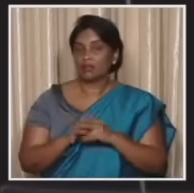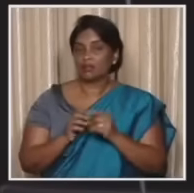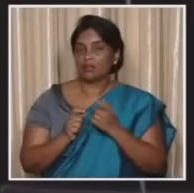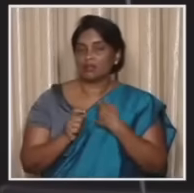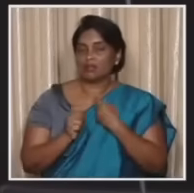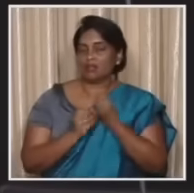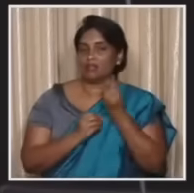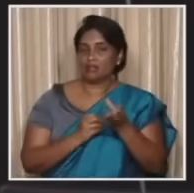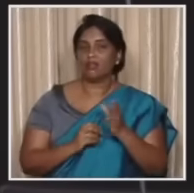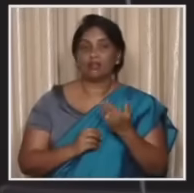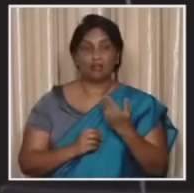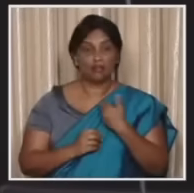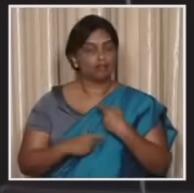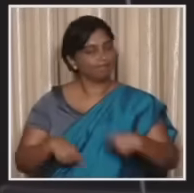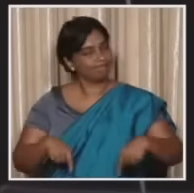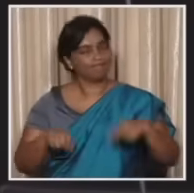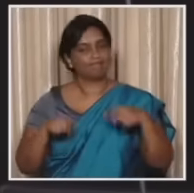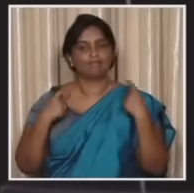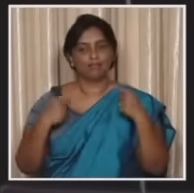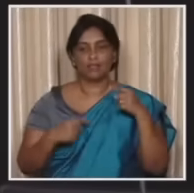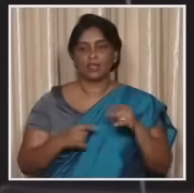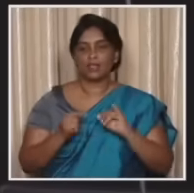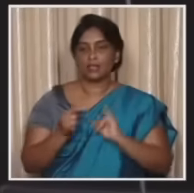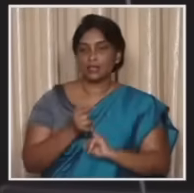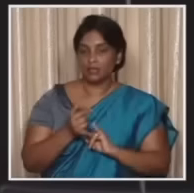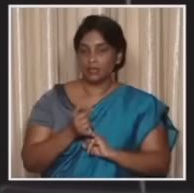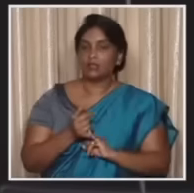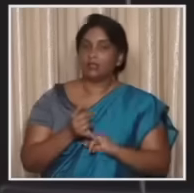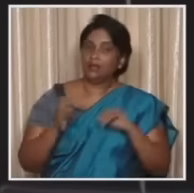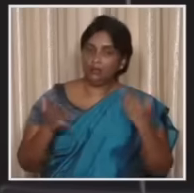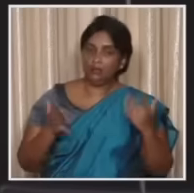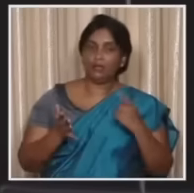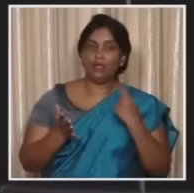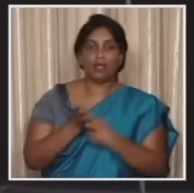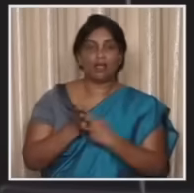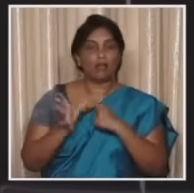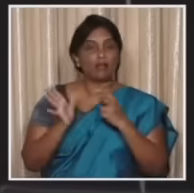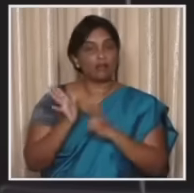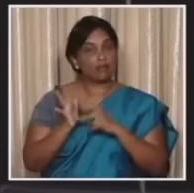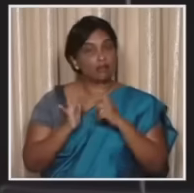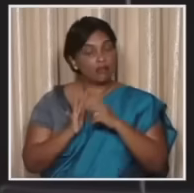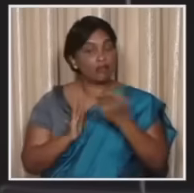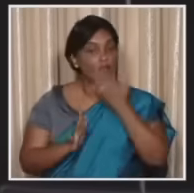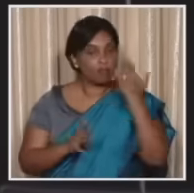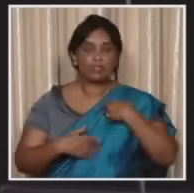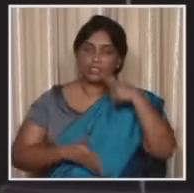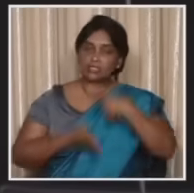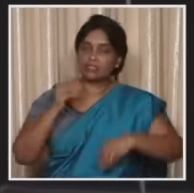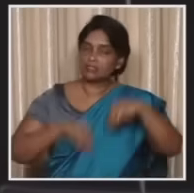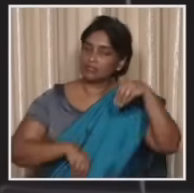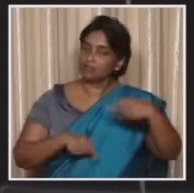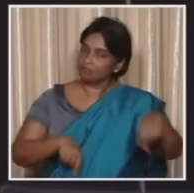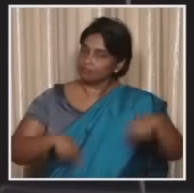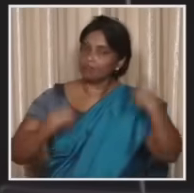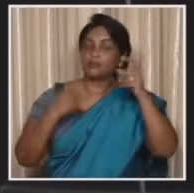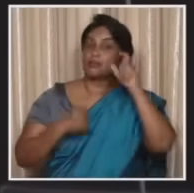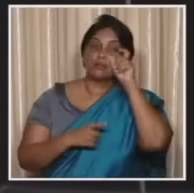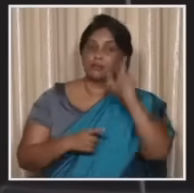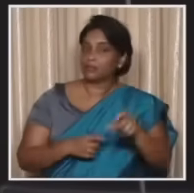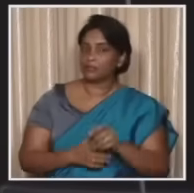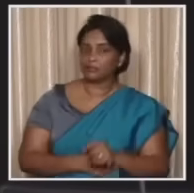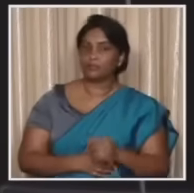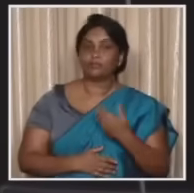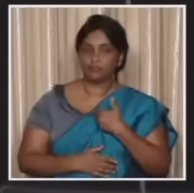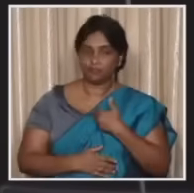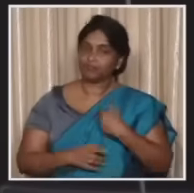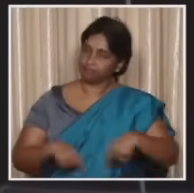ගුණ්ඩුවක්. අපි හැබැයි අභියෝග කරනවා සාගල රත්නායකට හරි රවි කරුණානායකට හරි පුළුවන් නම් අපිත් එක්ක ඡන්ද ඉල්ලලා දිනලා පෙන්වන්න කියලා ඉවරලා.